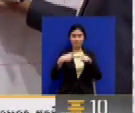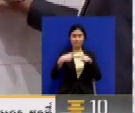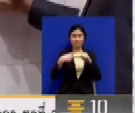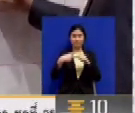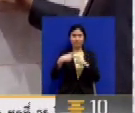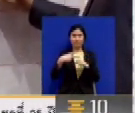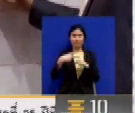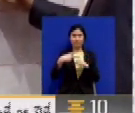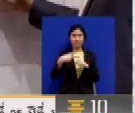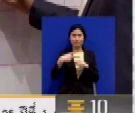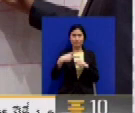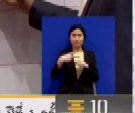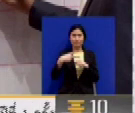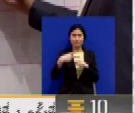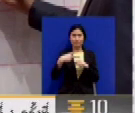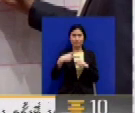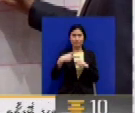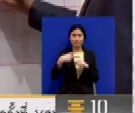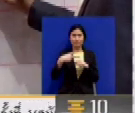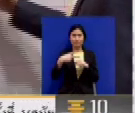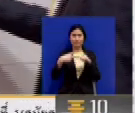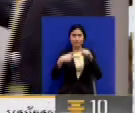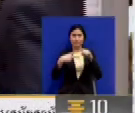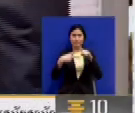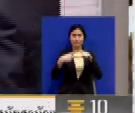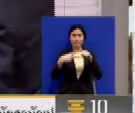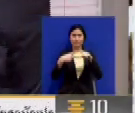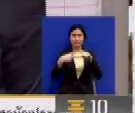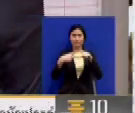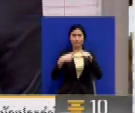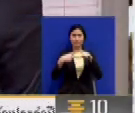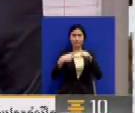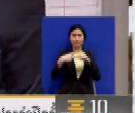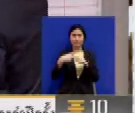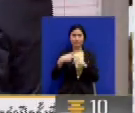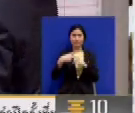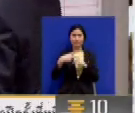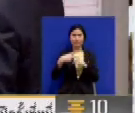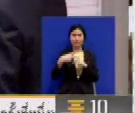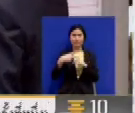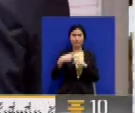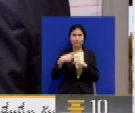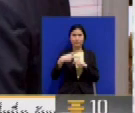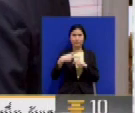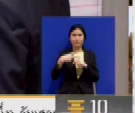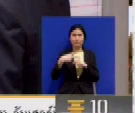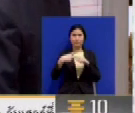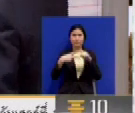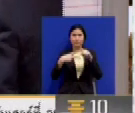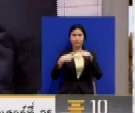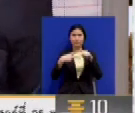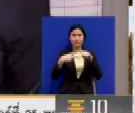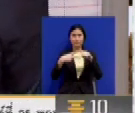ค่ะค ่ ะ แล้วก็อนาคตใหม ่ค่ะ ประชาธิปัตย์ภูมิใจไทยเสรีรวมไท